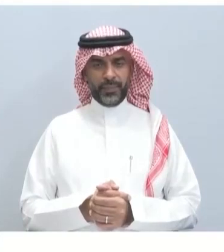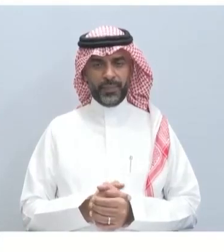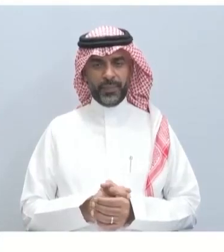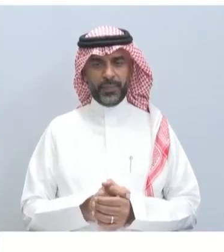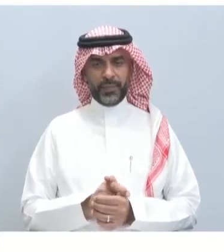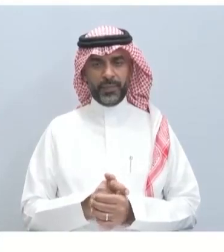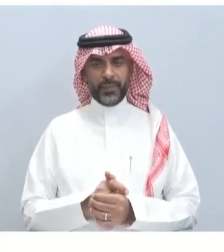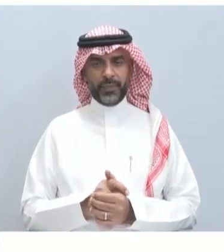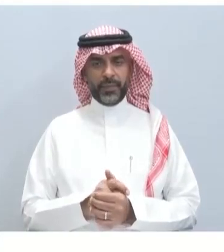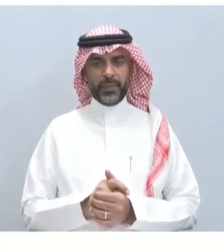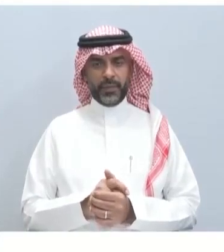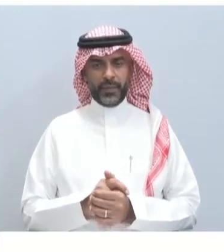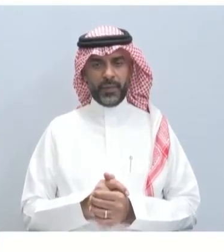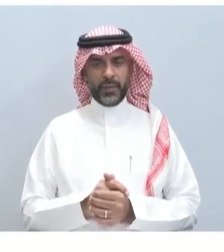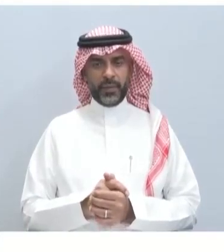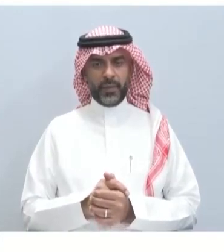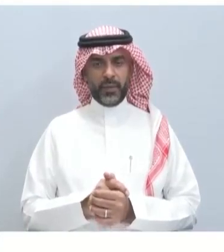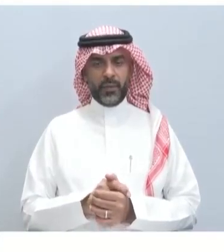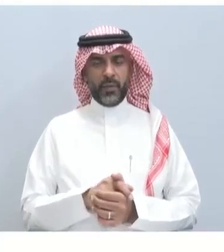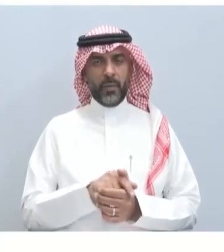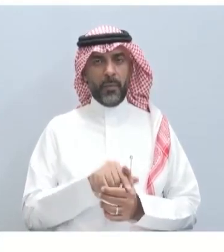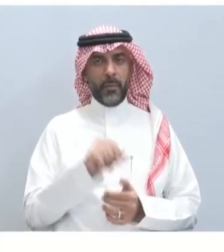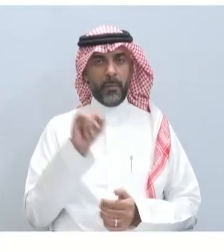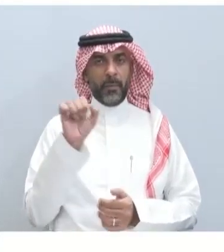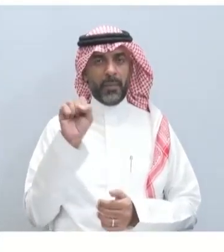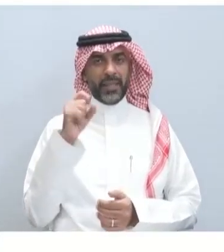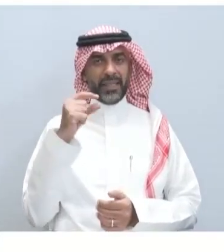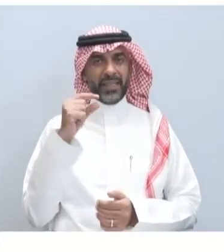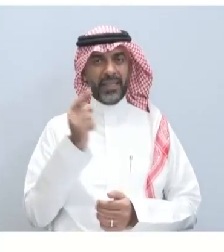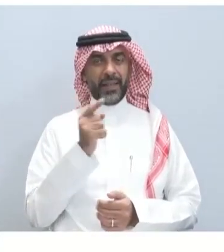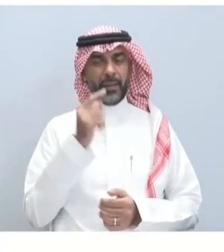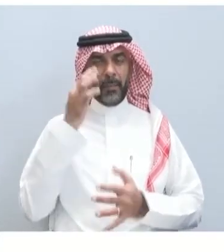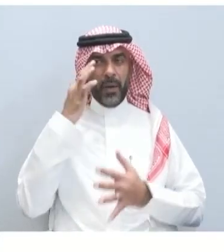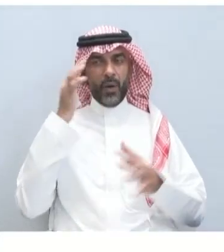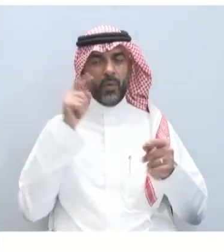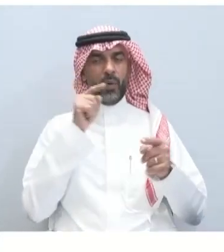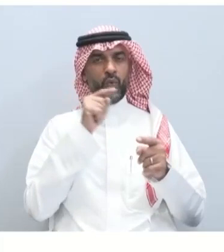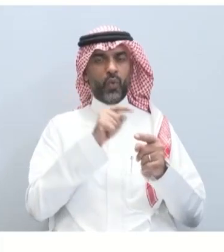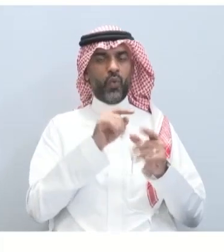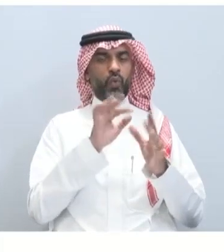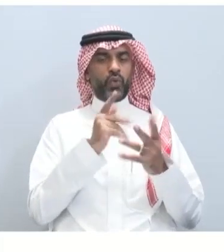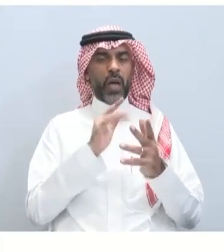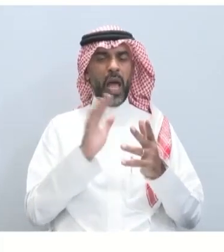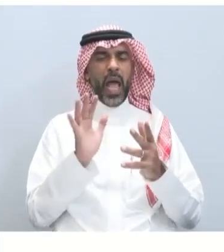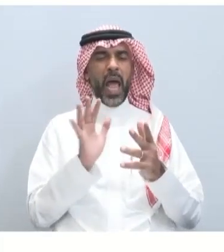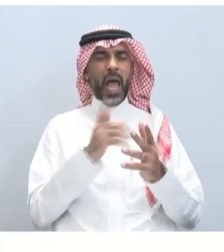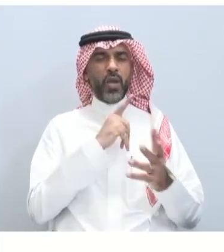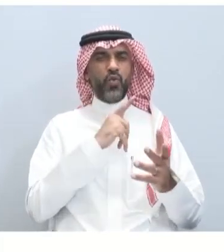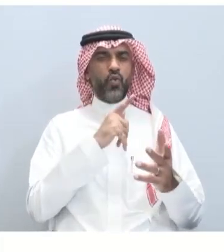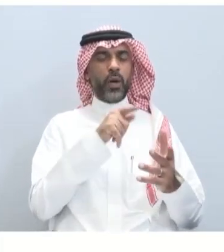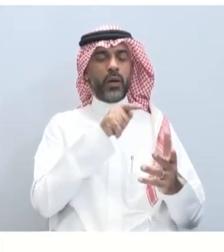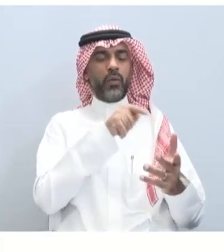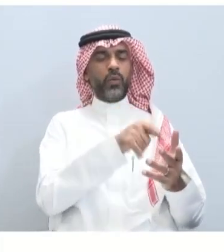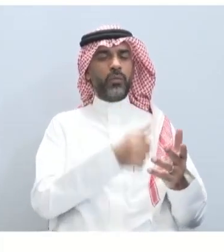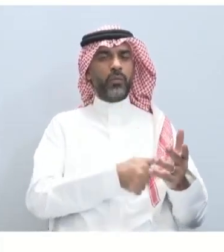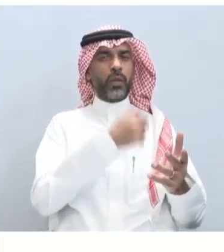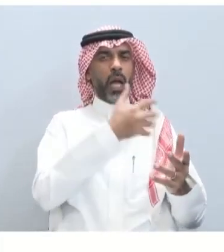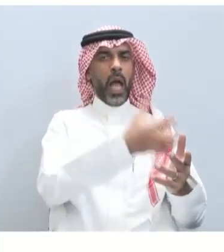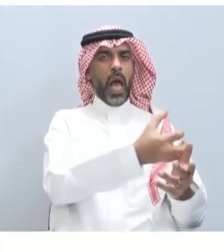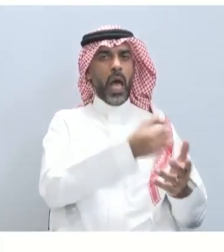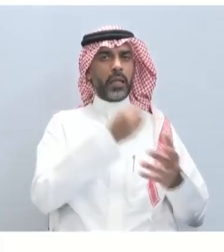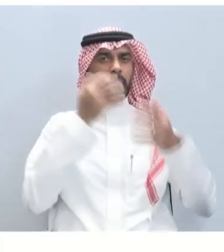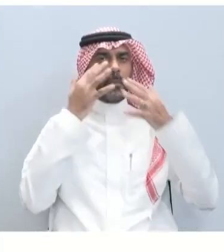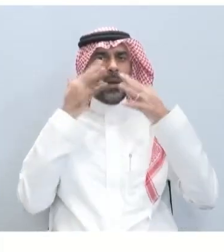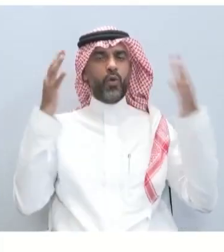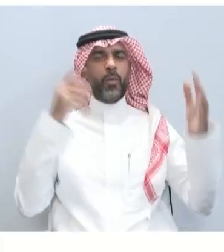يطلق مصطلح مصدر المعلومات على اي مورد نحصل عن طريقه على معلومات يعني